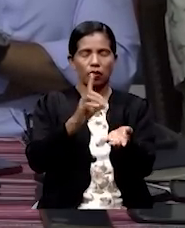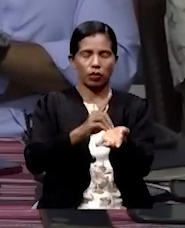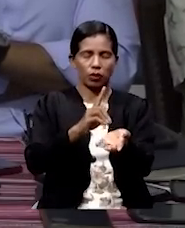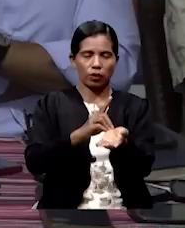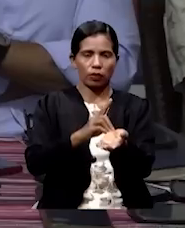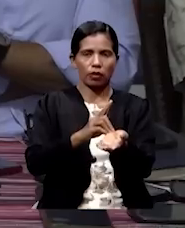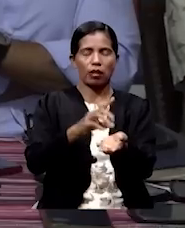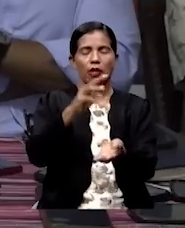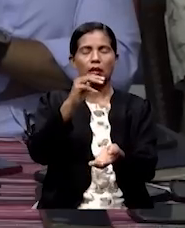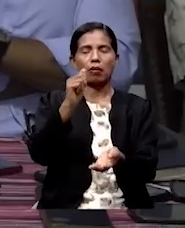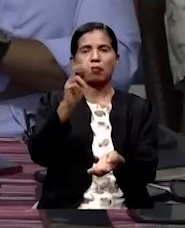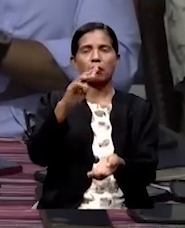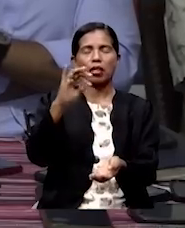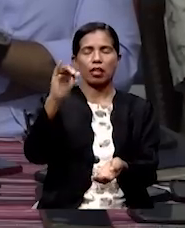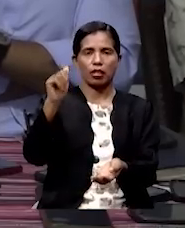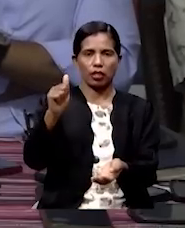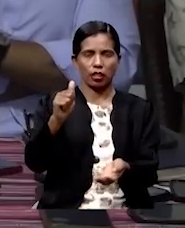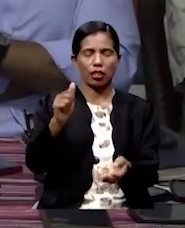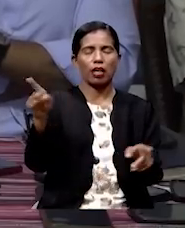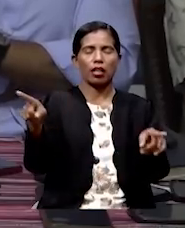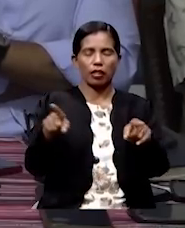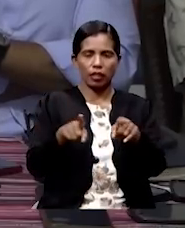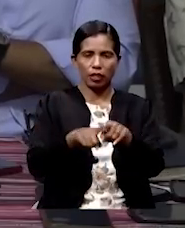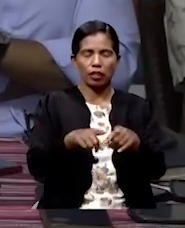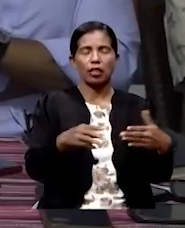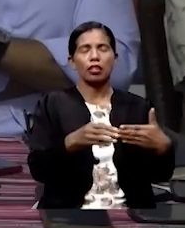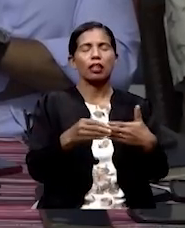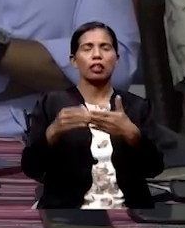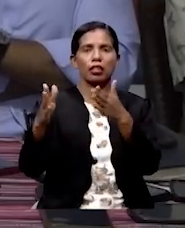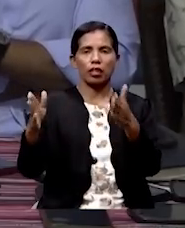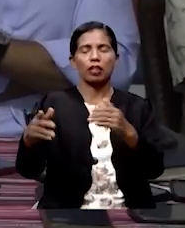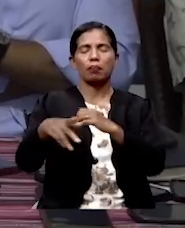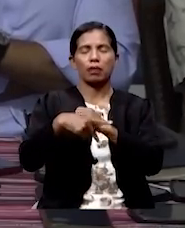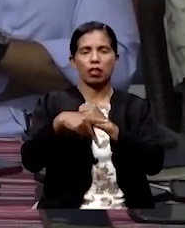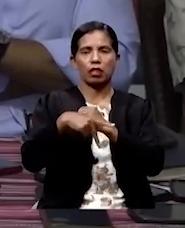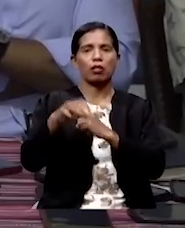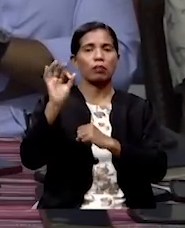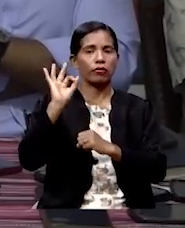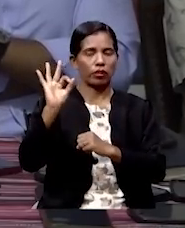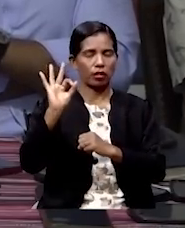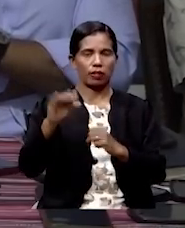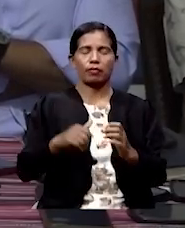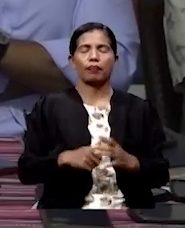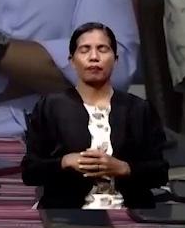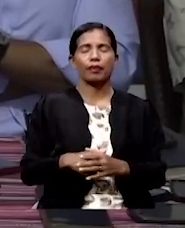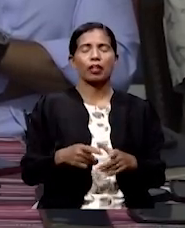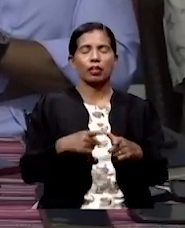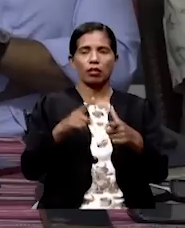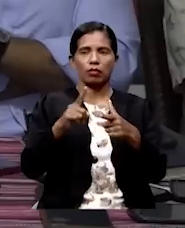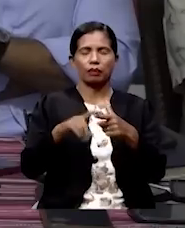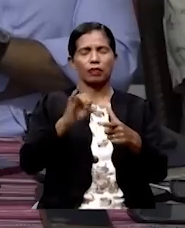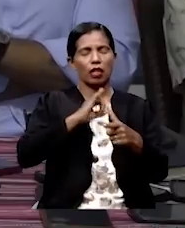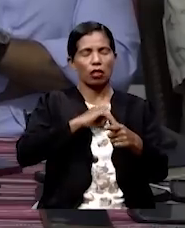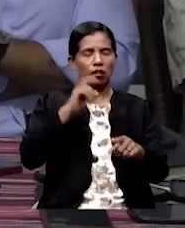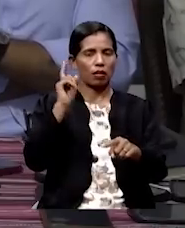Alcatiri, anesa fundador Fretelin Minia. E mai da la bele reconhece. Segundo, hau la bele